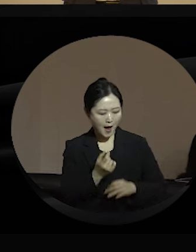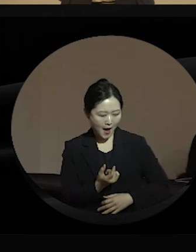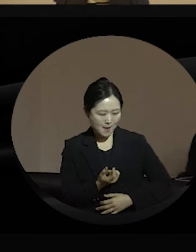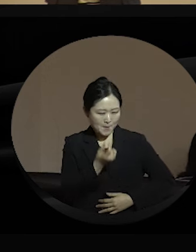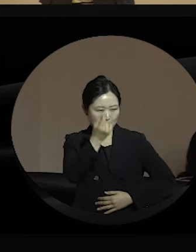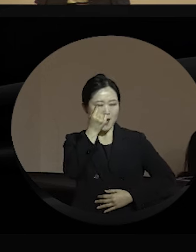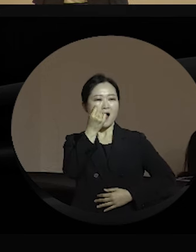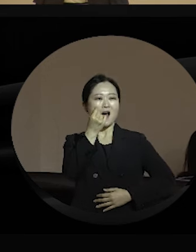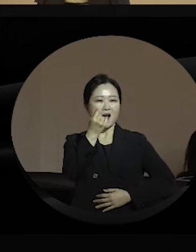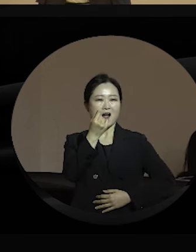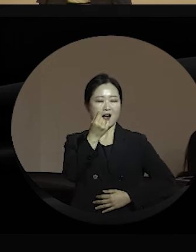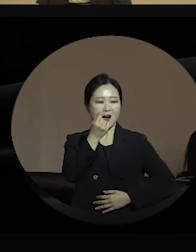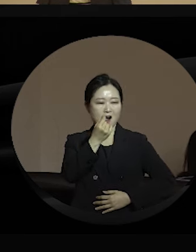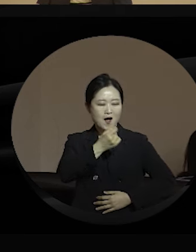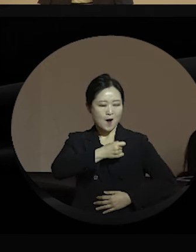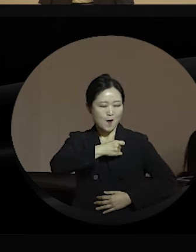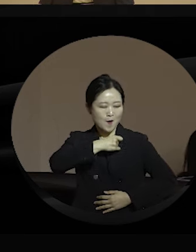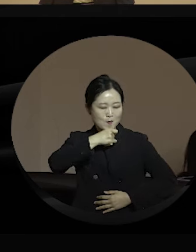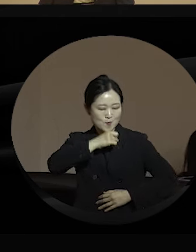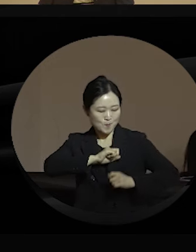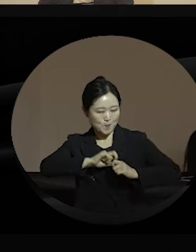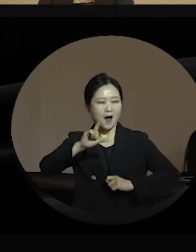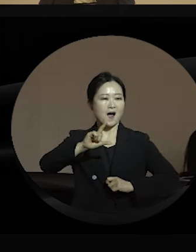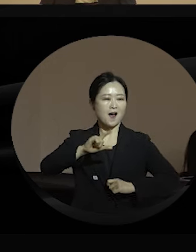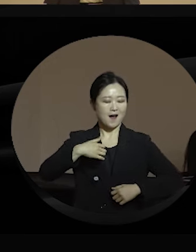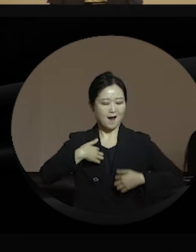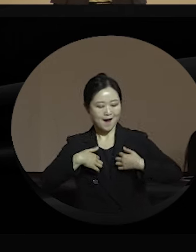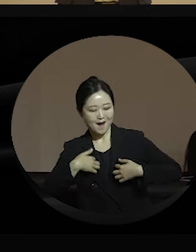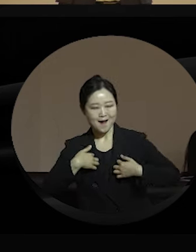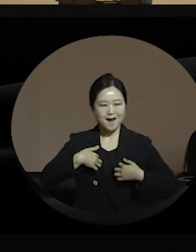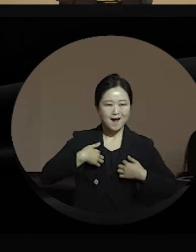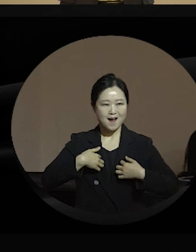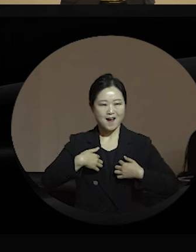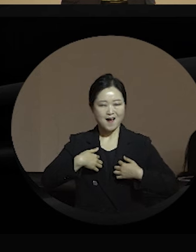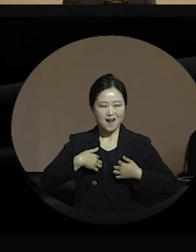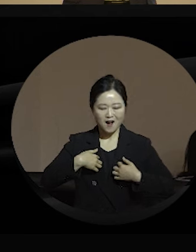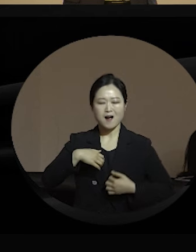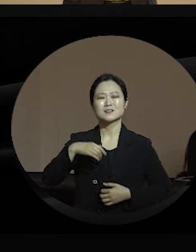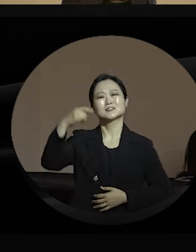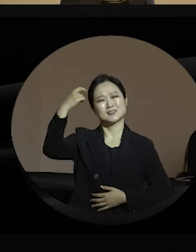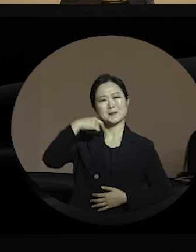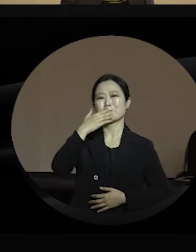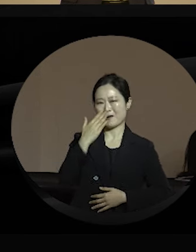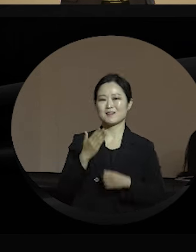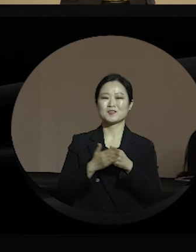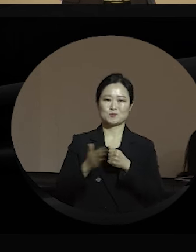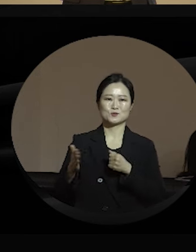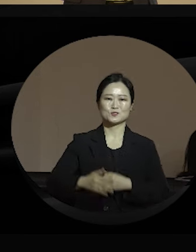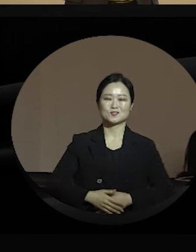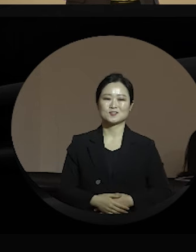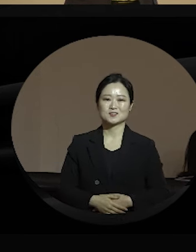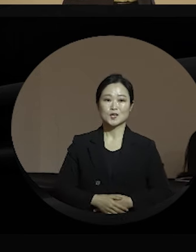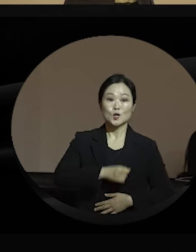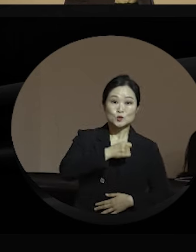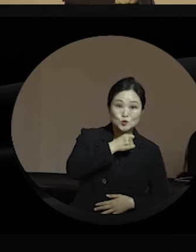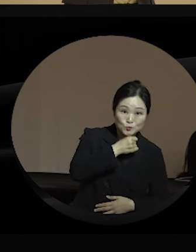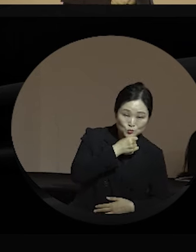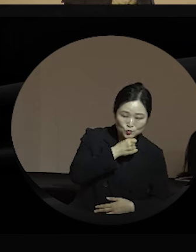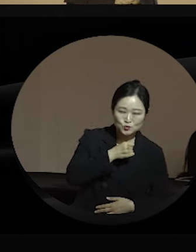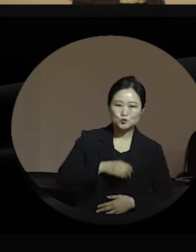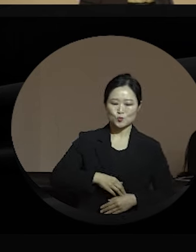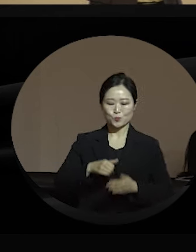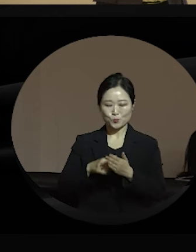아주 즉각적인 그리고 긍정적인 피드백이 와요. 게임을 하면 점수, 아이템,